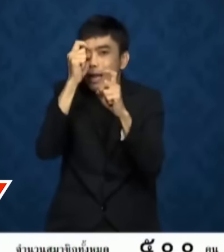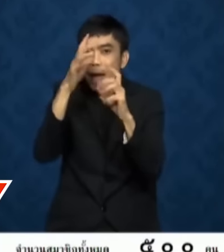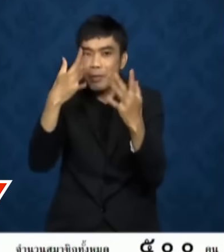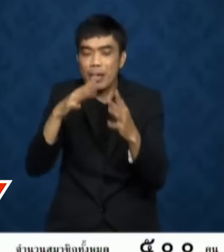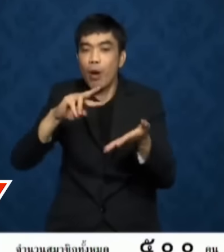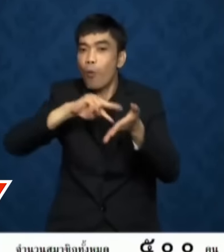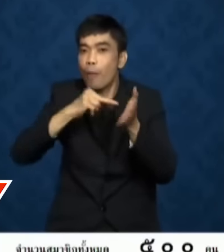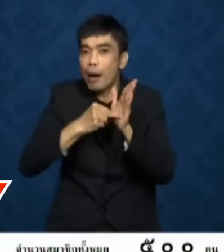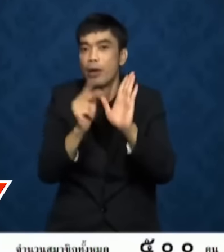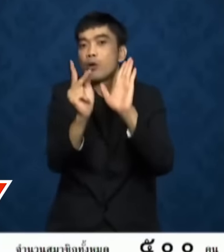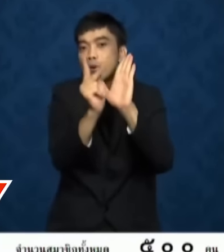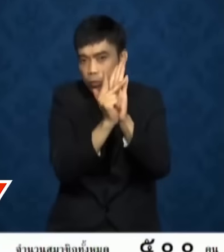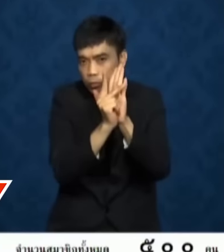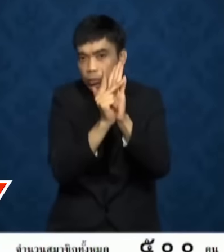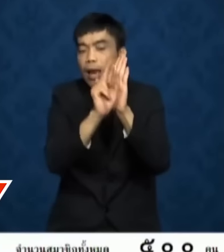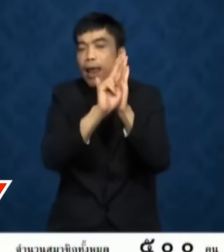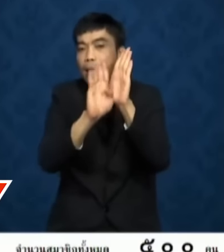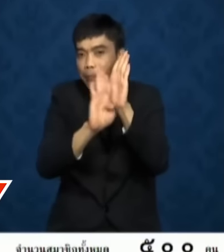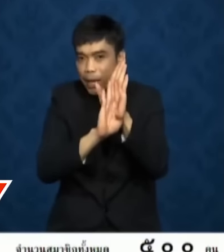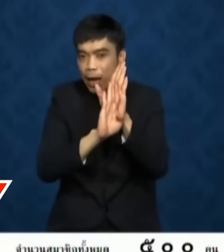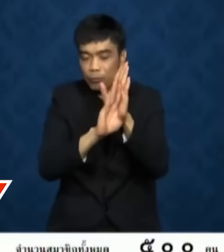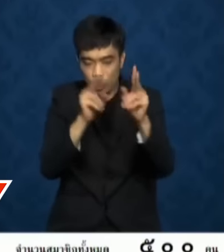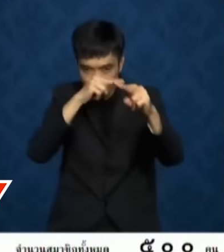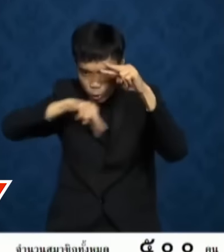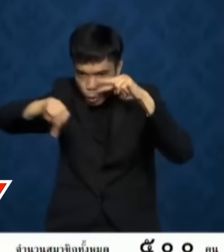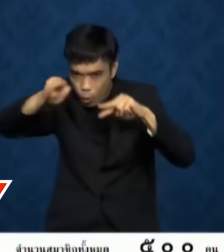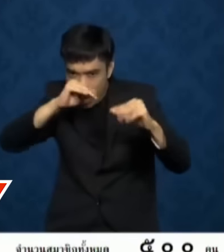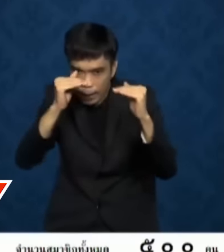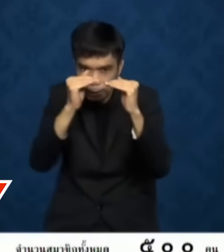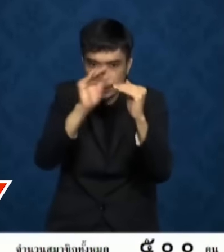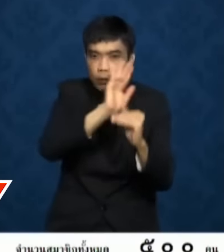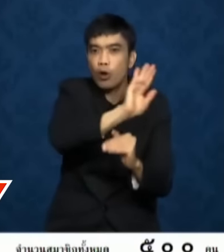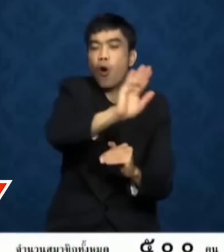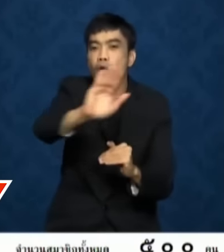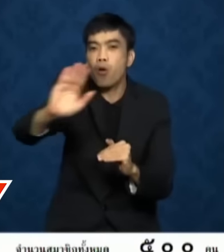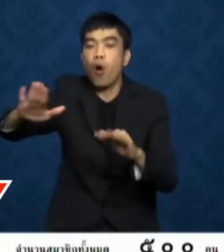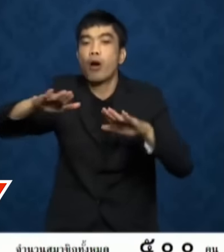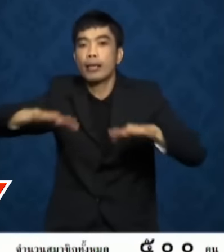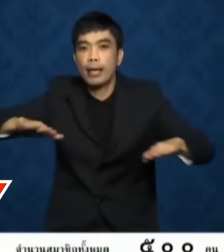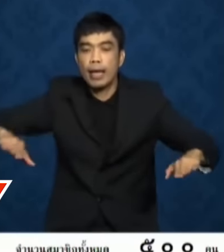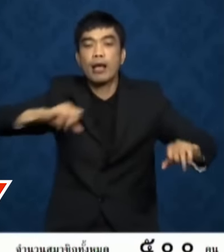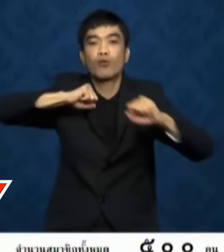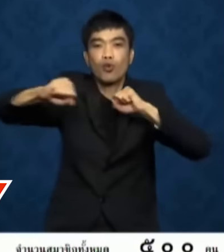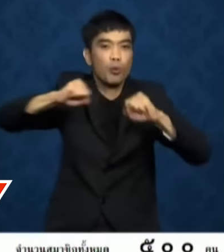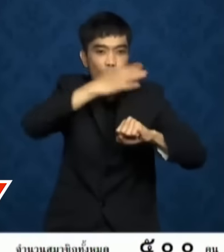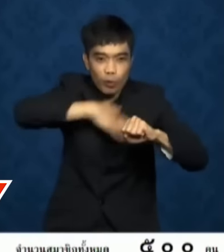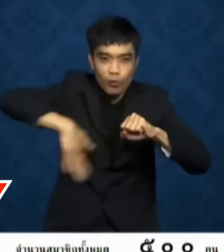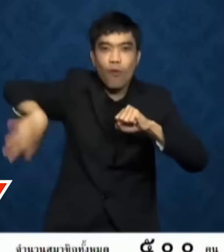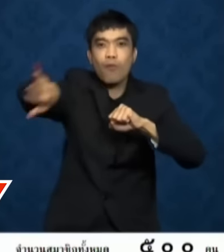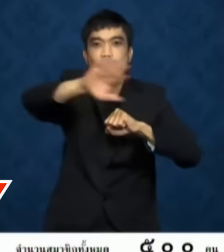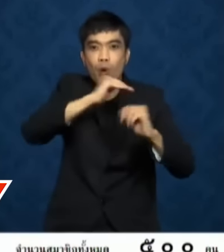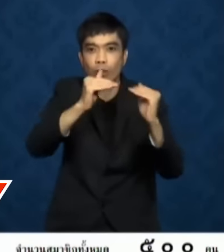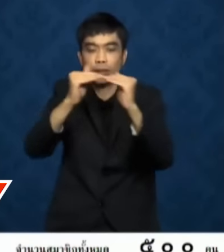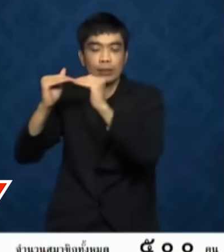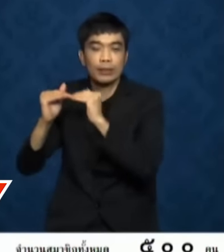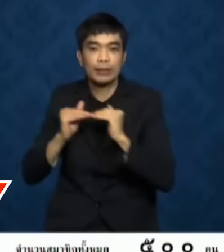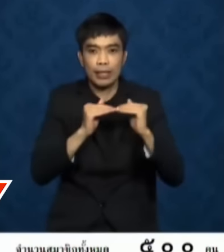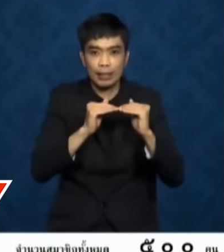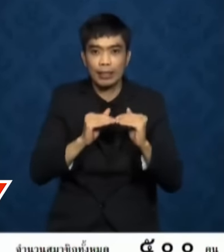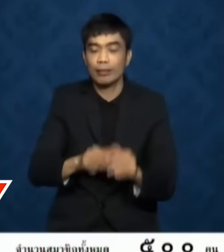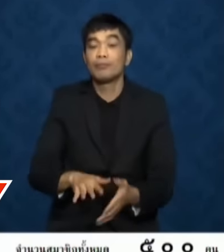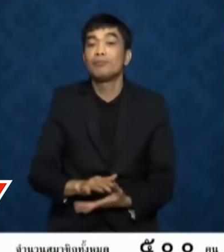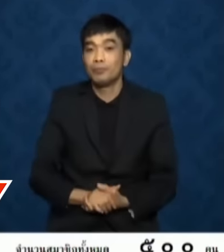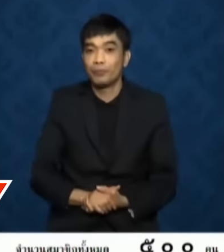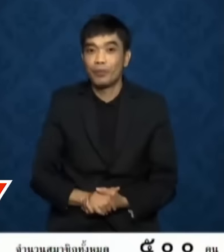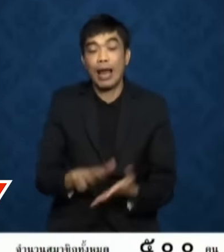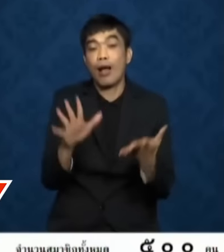ฎหมายหรือกฎระเบียบที่คุ้มครองเสรีภาพในการแสดงออกและเคารพสิทธิมนุษยชนของเยาวชนทุกคนรวมไปถึงความปลอดภัยในมิติ